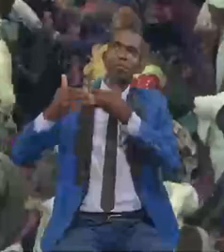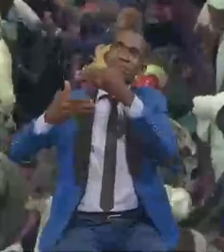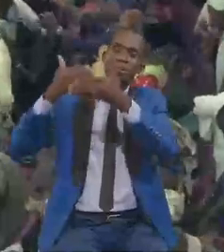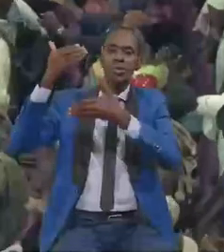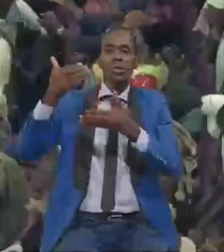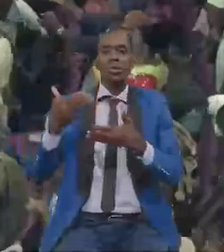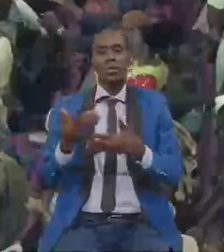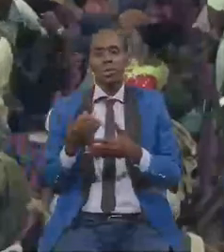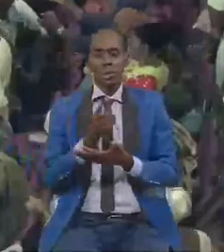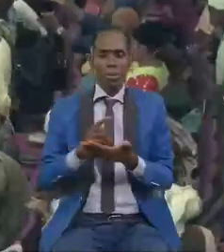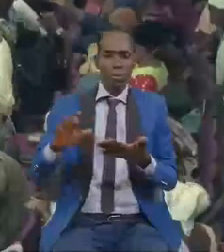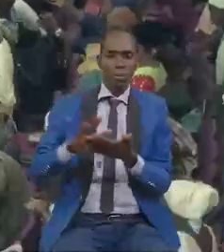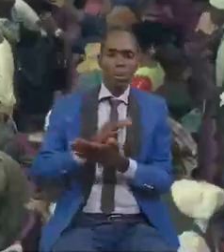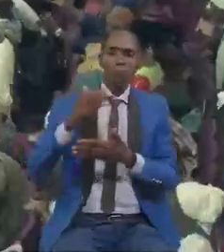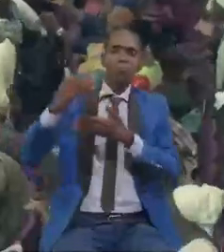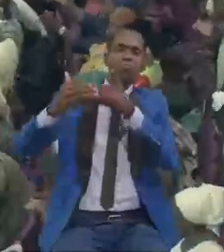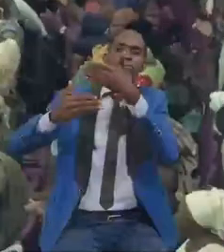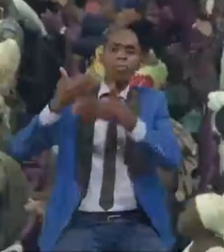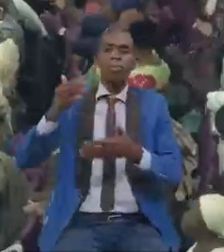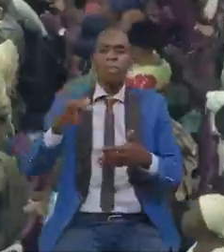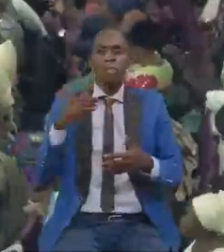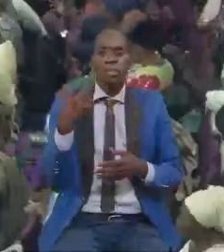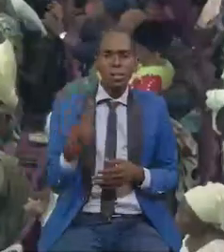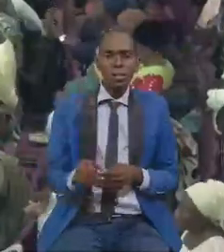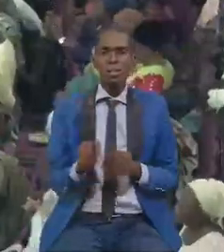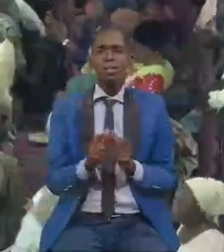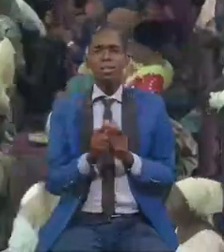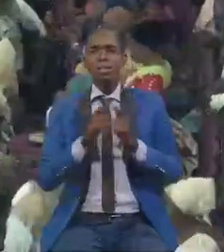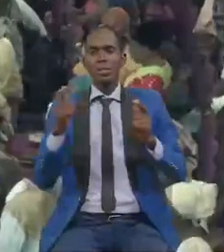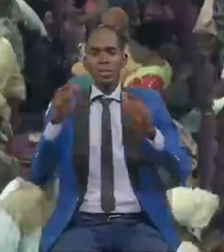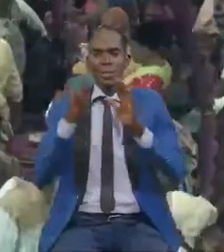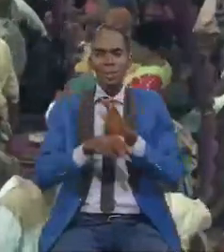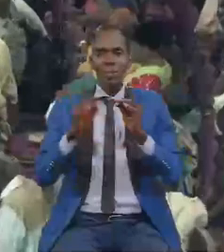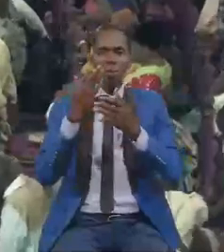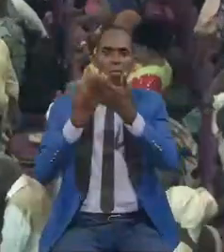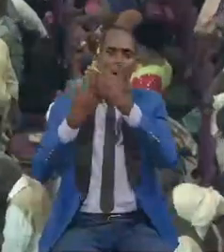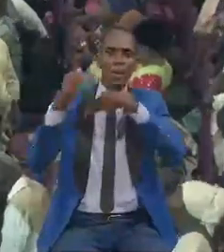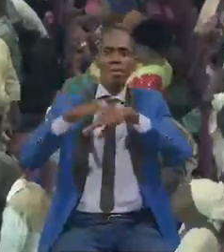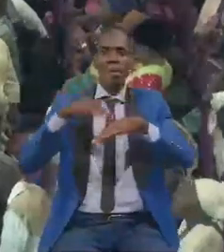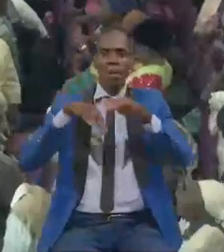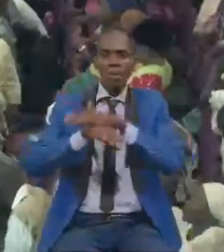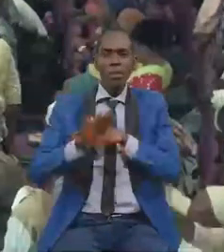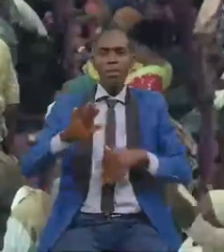progrès surnaturel, que la dynamite du ciel entre dans ton âme, entre dans ta vie.